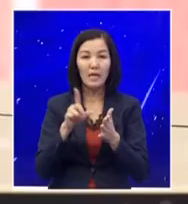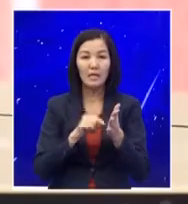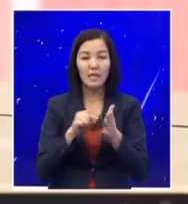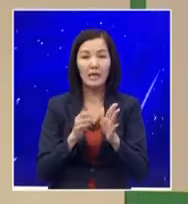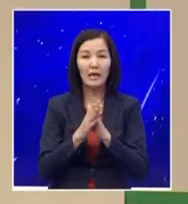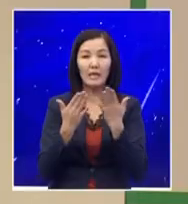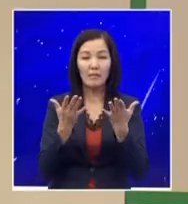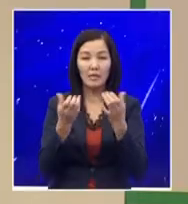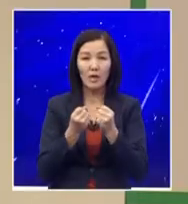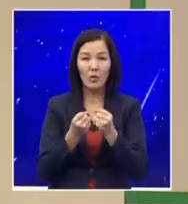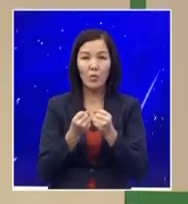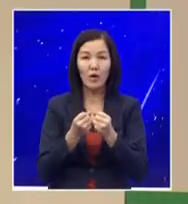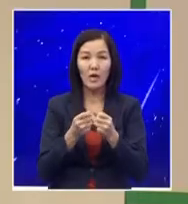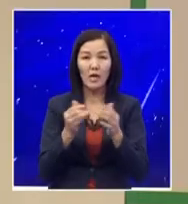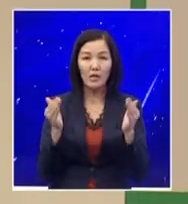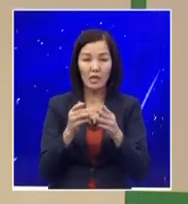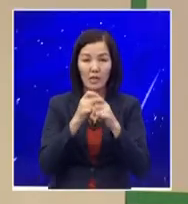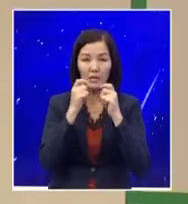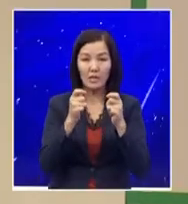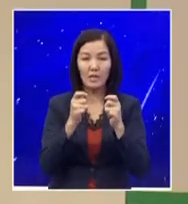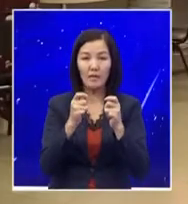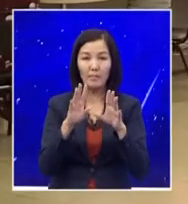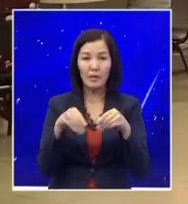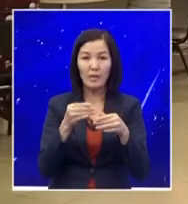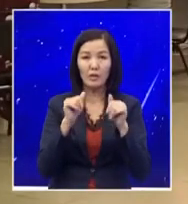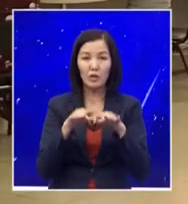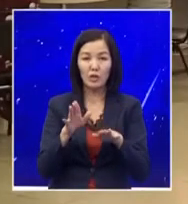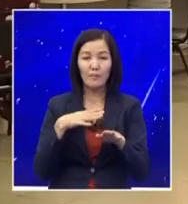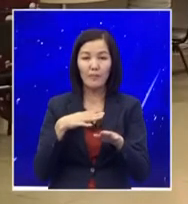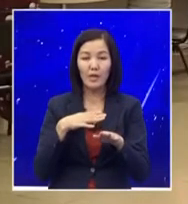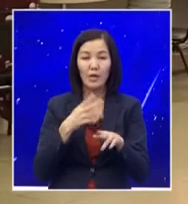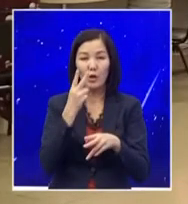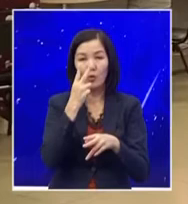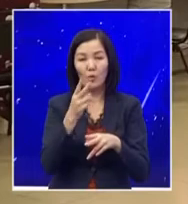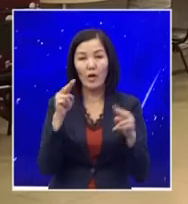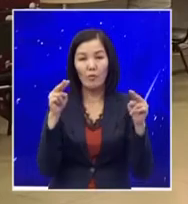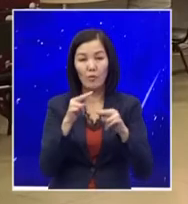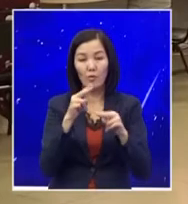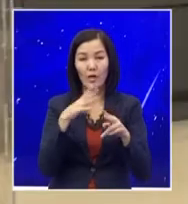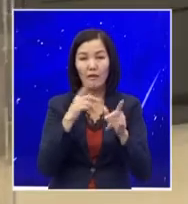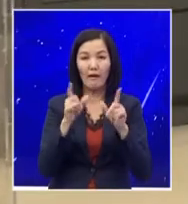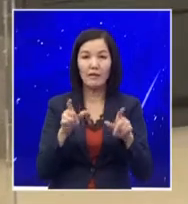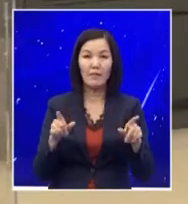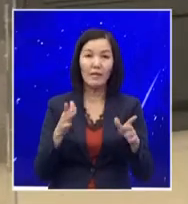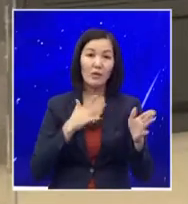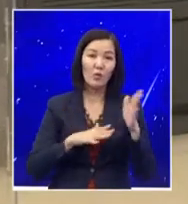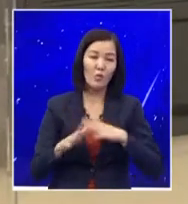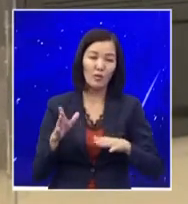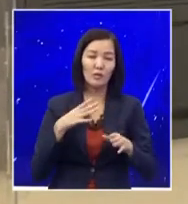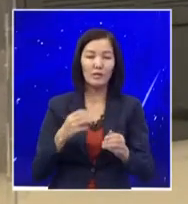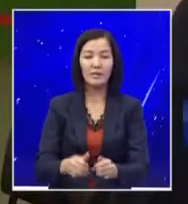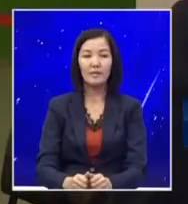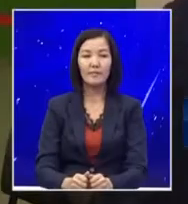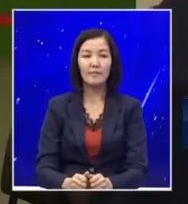алуға келгендерге шағын сыйлық жасауға ұйғарыпты. Қуанышты сәттер оған куә болған өзгелерге де көтеріңкі көңіл күйді артады деген